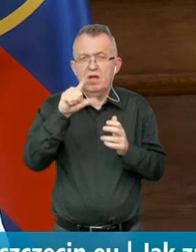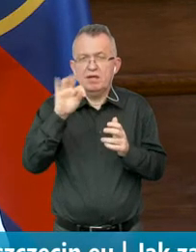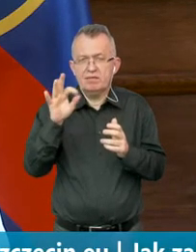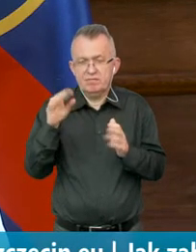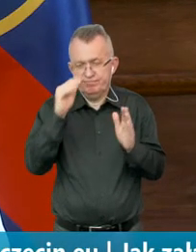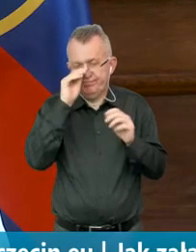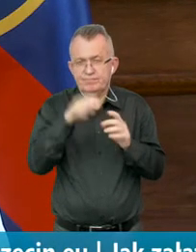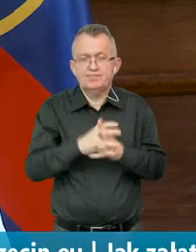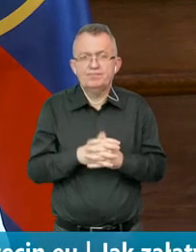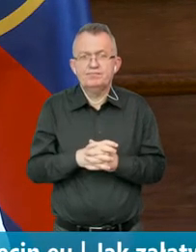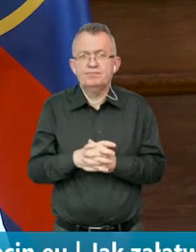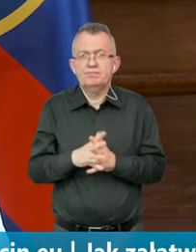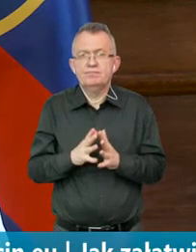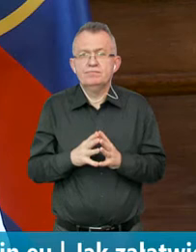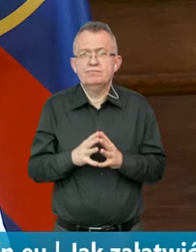będziemy reagowali.